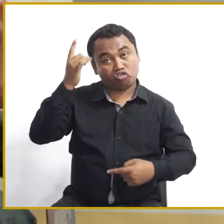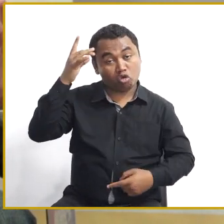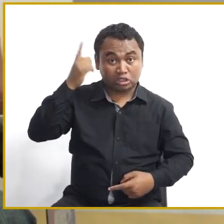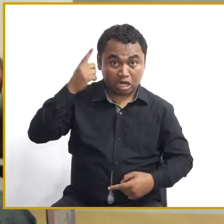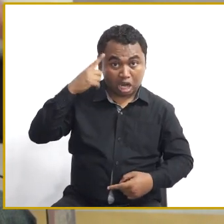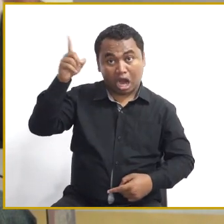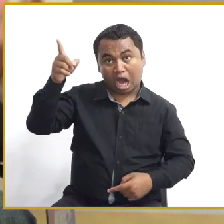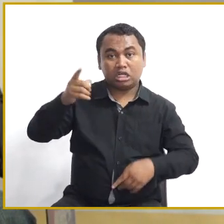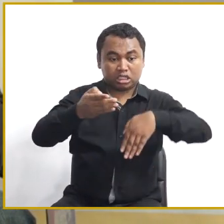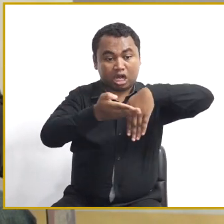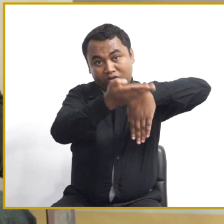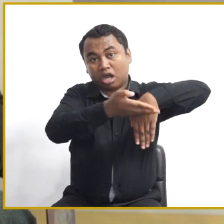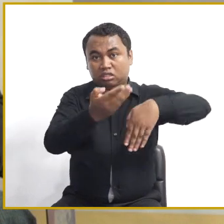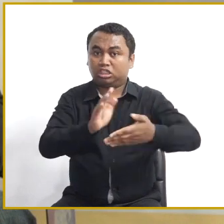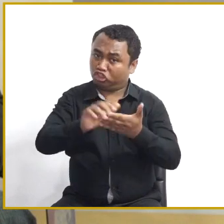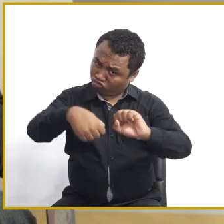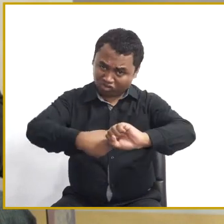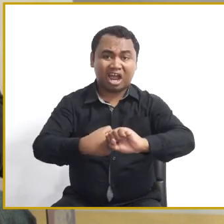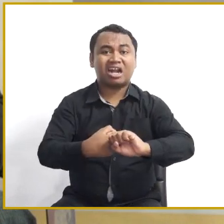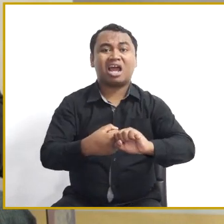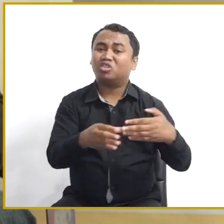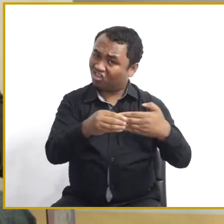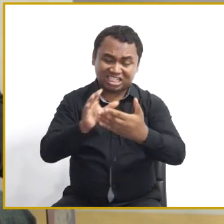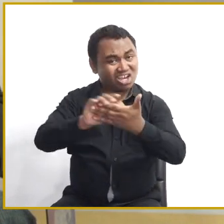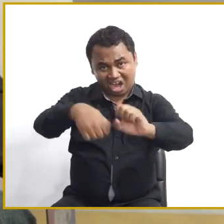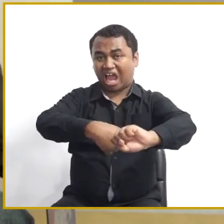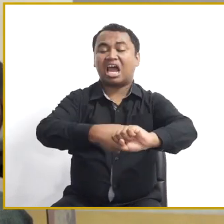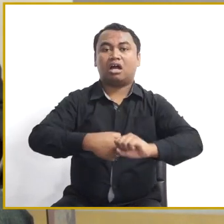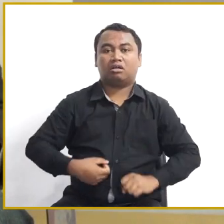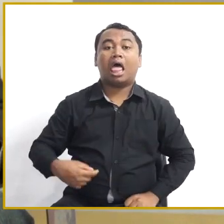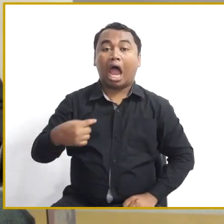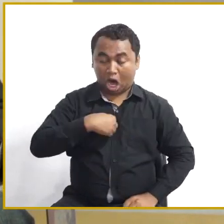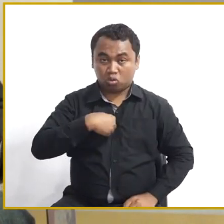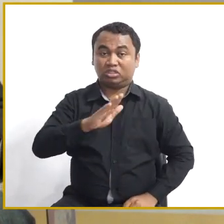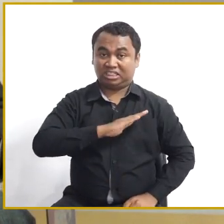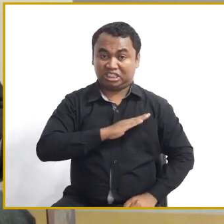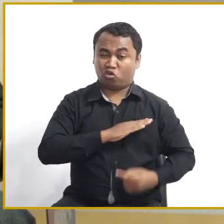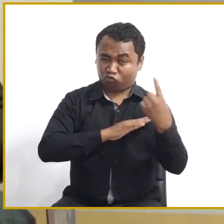any avaratra anao tsy maninona mitondra fa ny tsy ekeko dia hoe